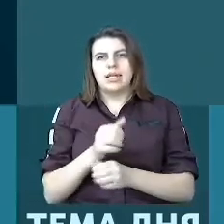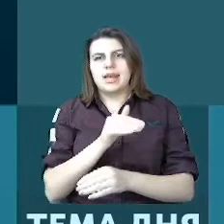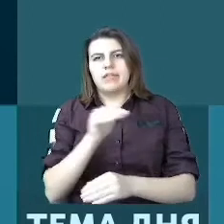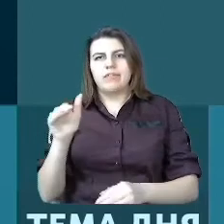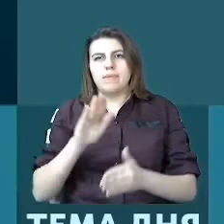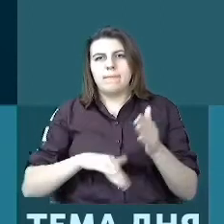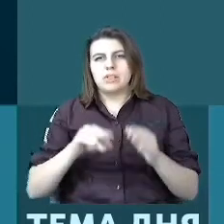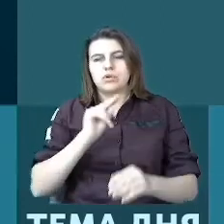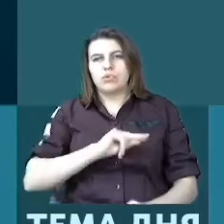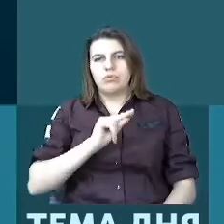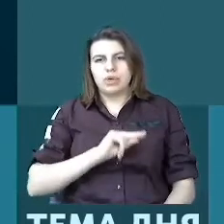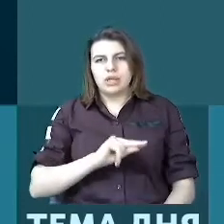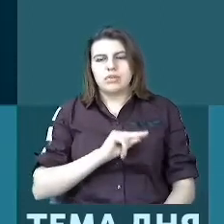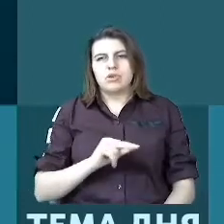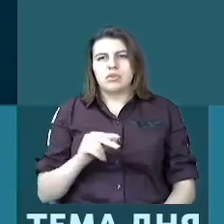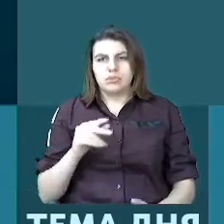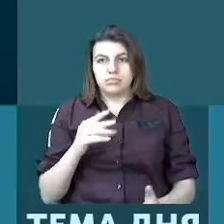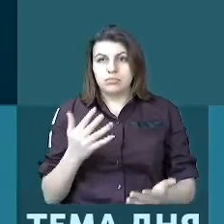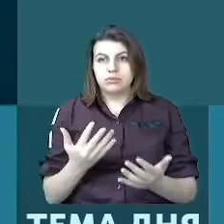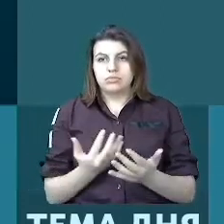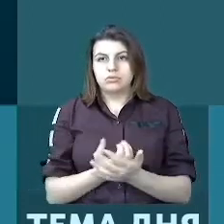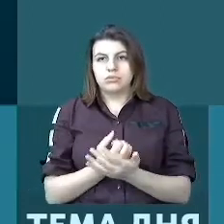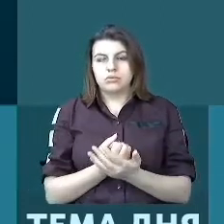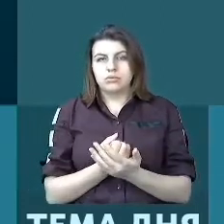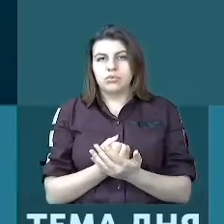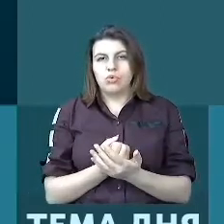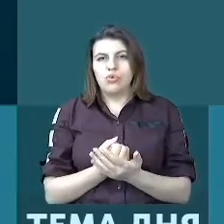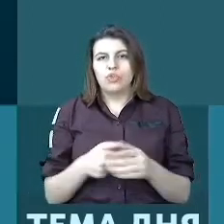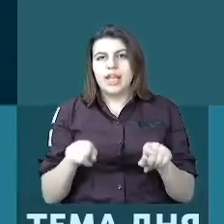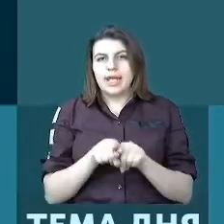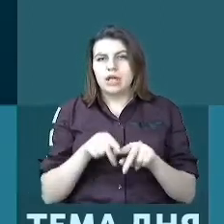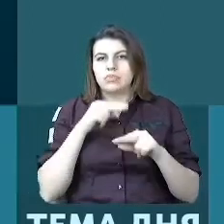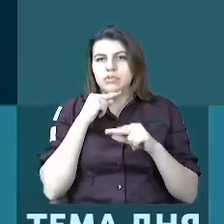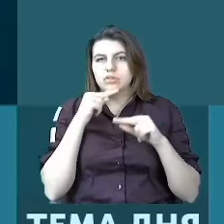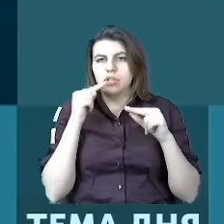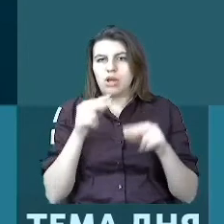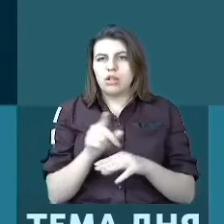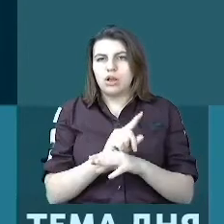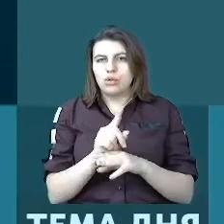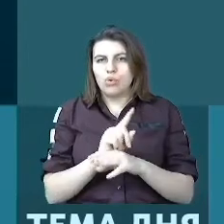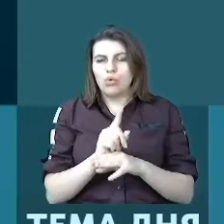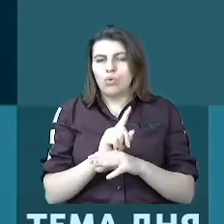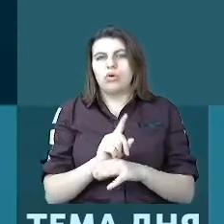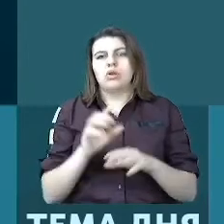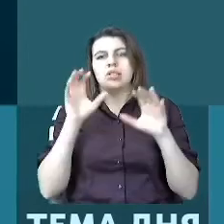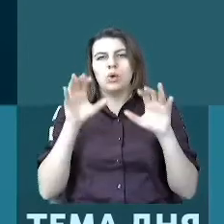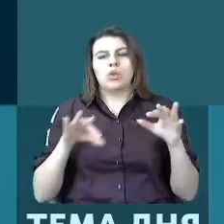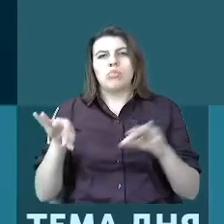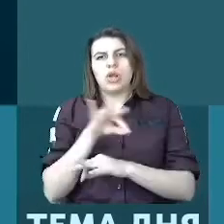5%. От знову таки, зважаючи на ті норми, які є в цьому проєкті закону, на ваш погляд, наскільки це